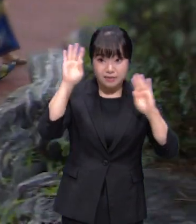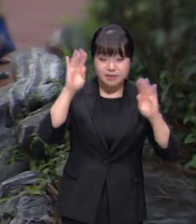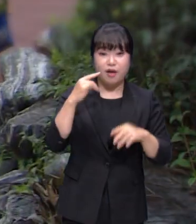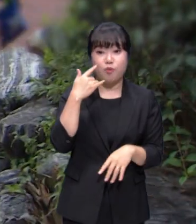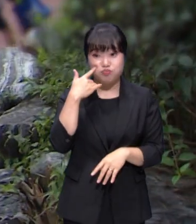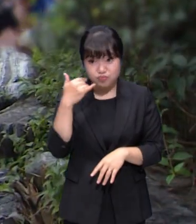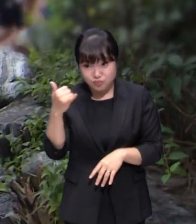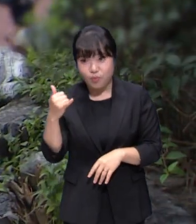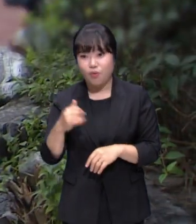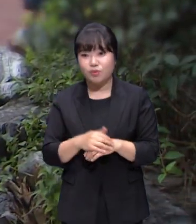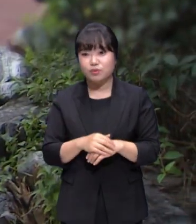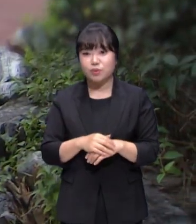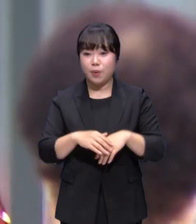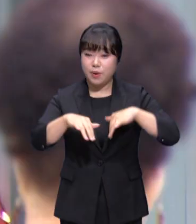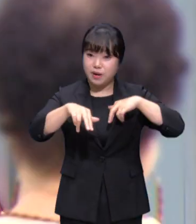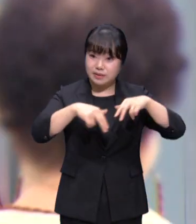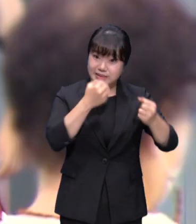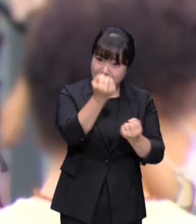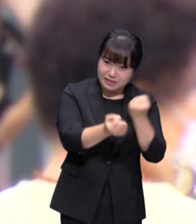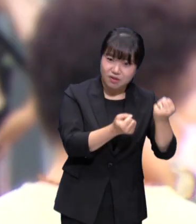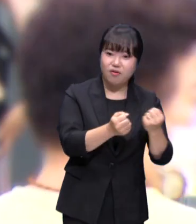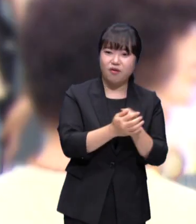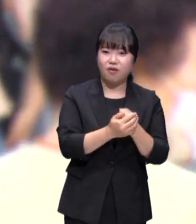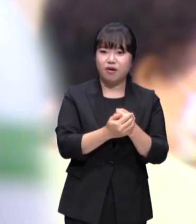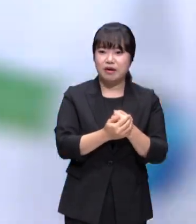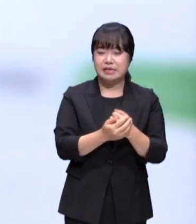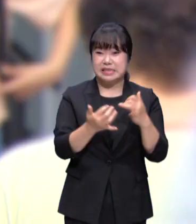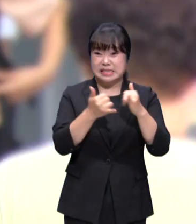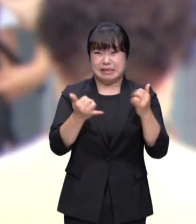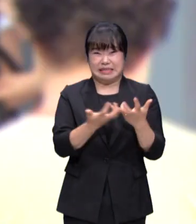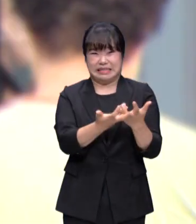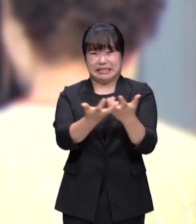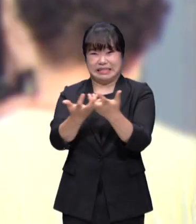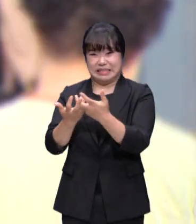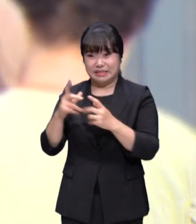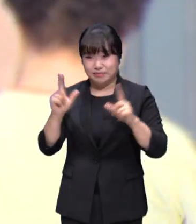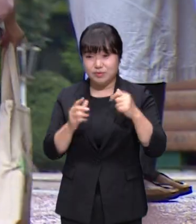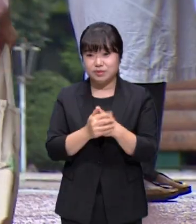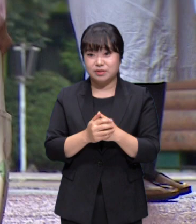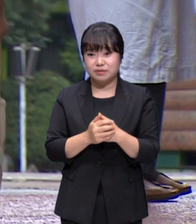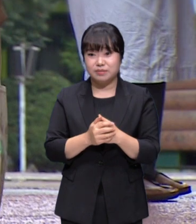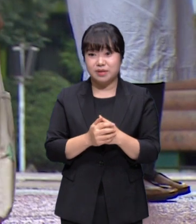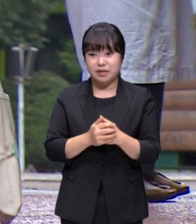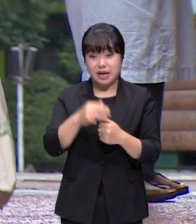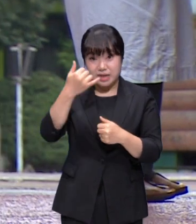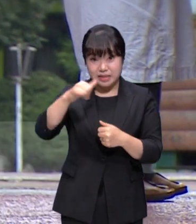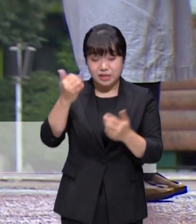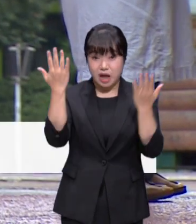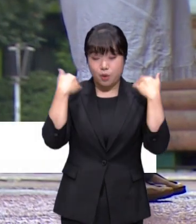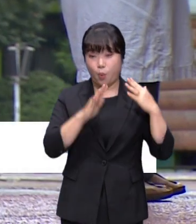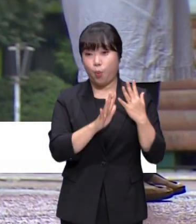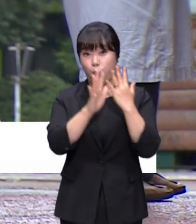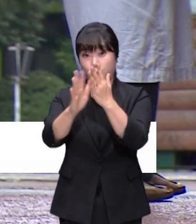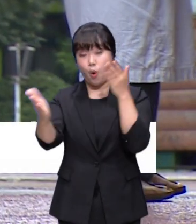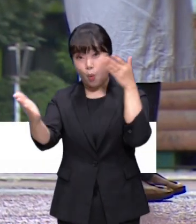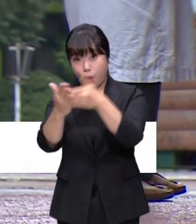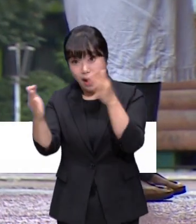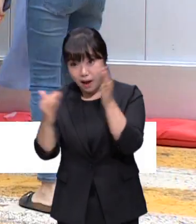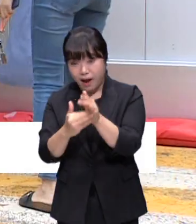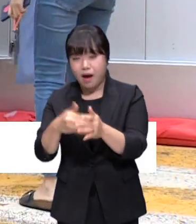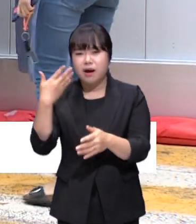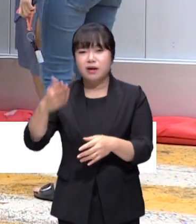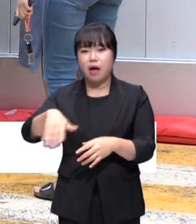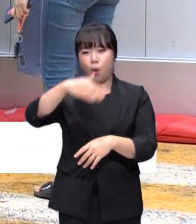학부모, 일반 시민, 자전거 등으로 가득 찹니다. 아이들이 무사히 등교를 마쳤지만 학부모들은